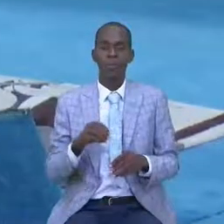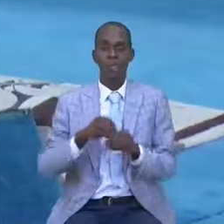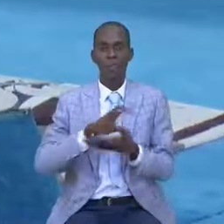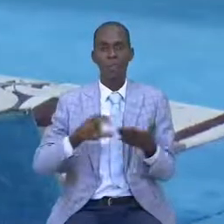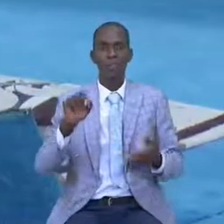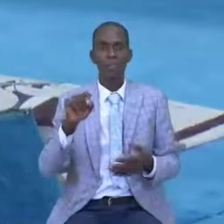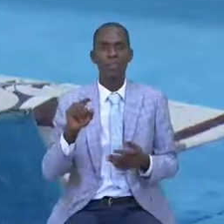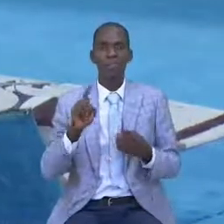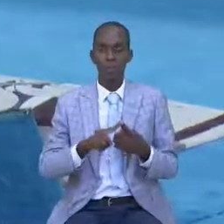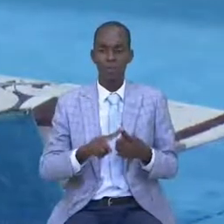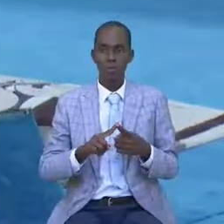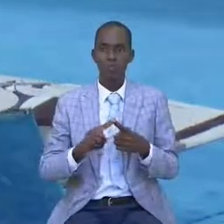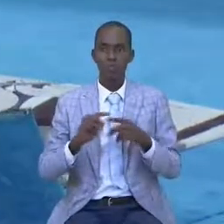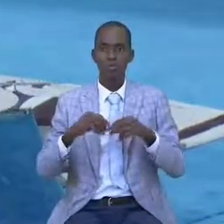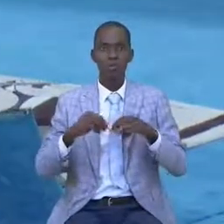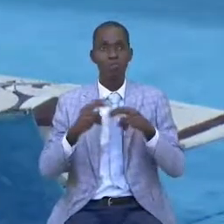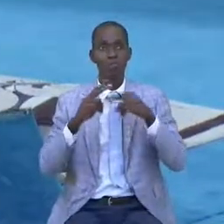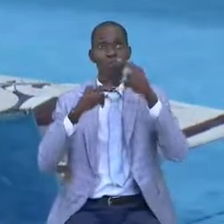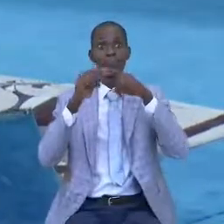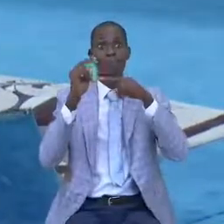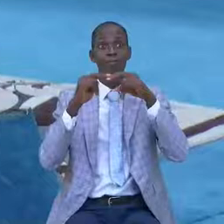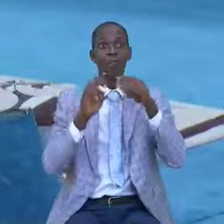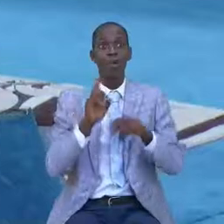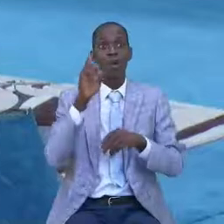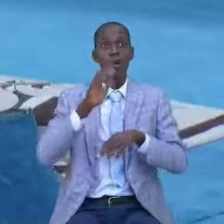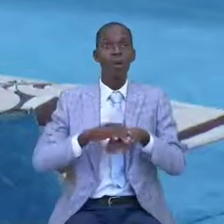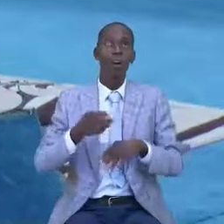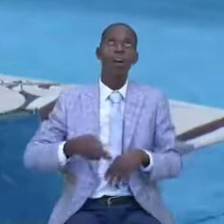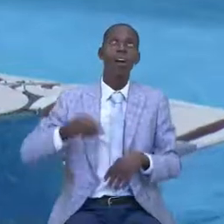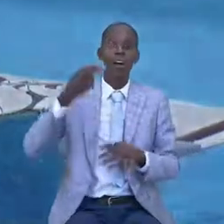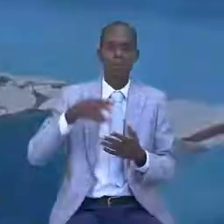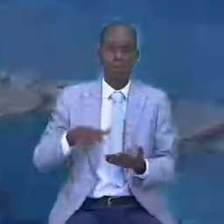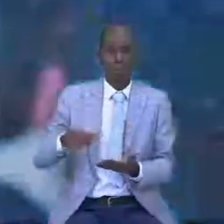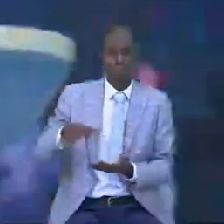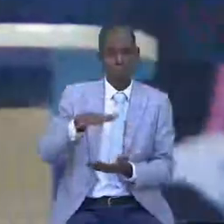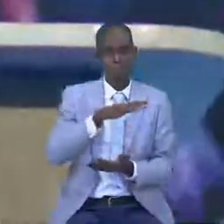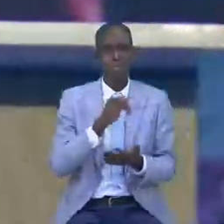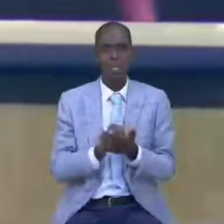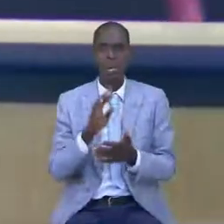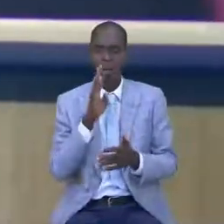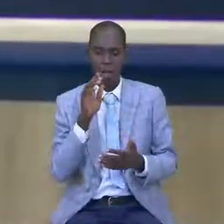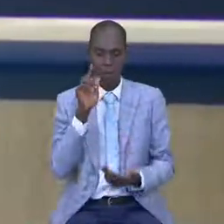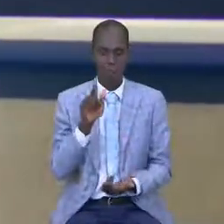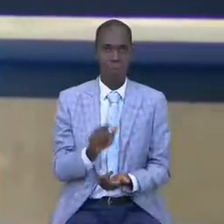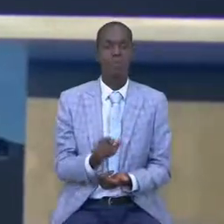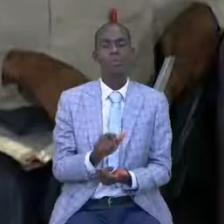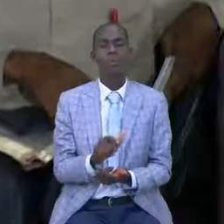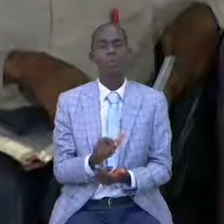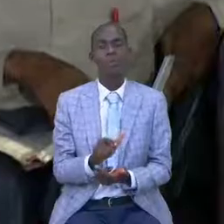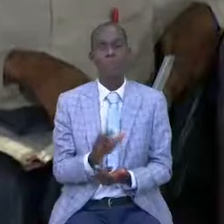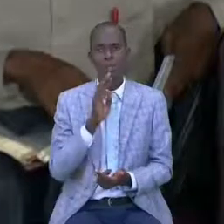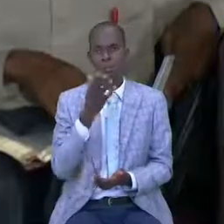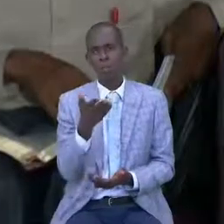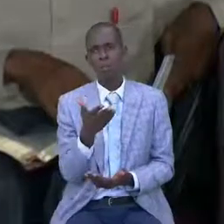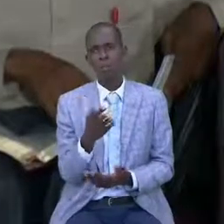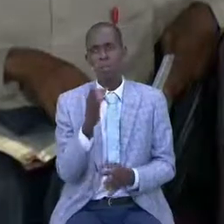les campagnes. Verset 11. Il relève les humbles.